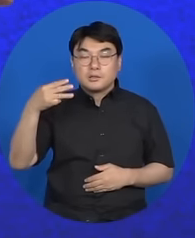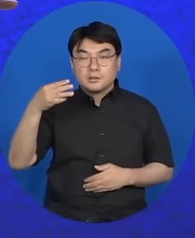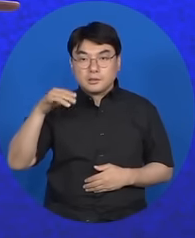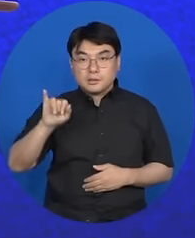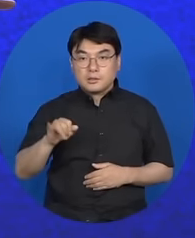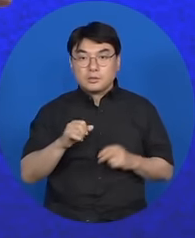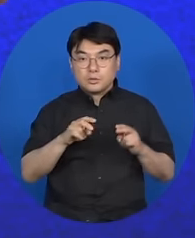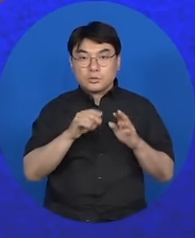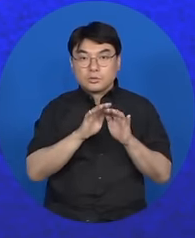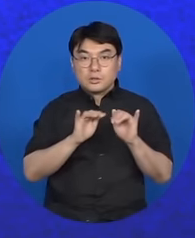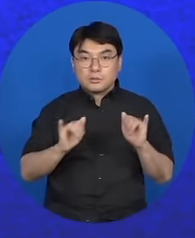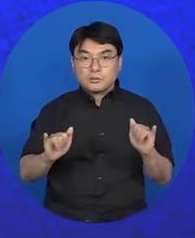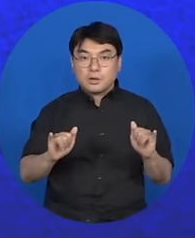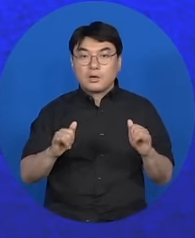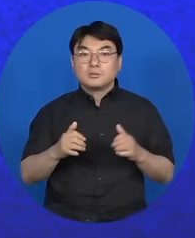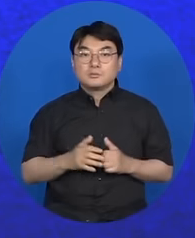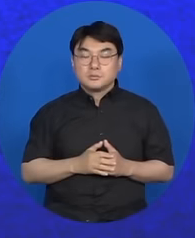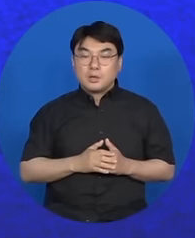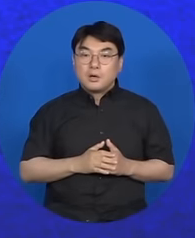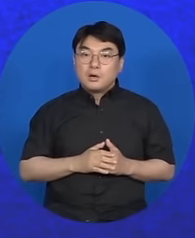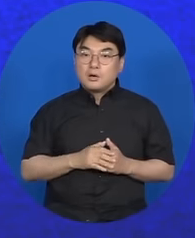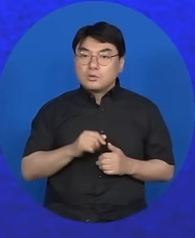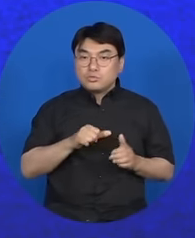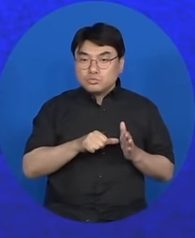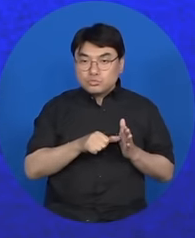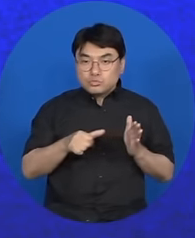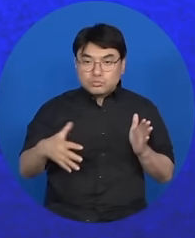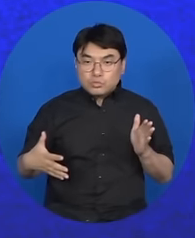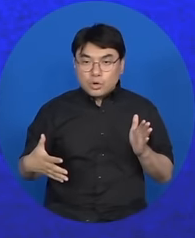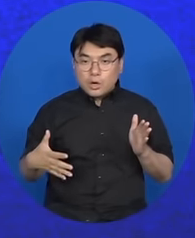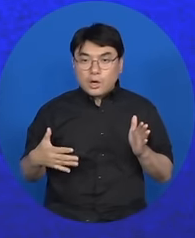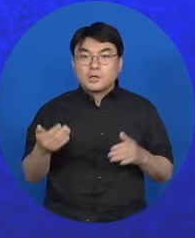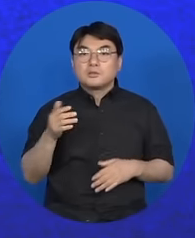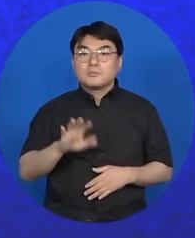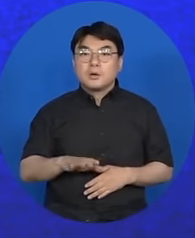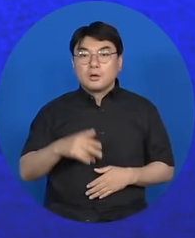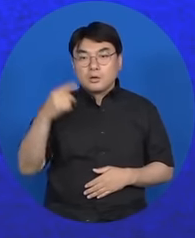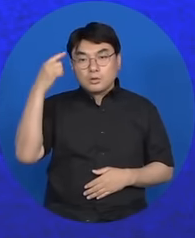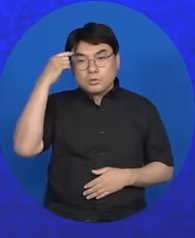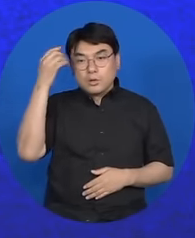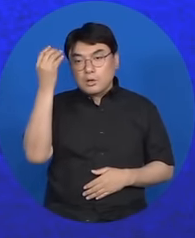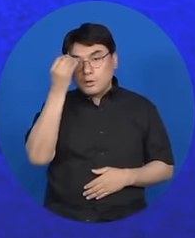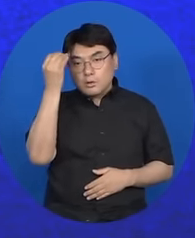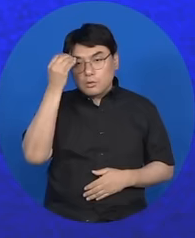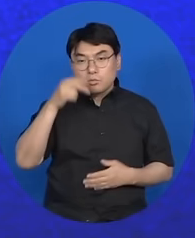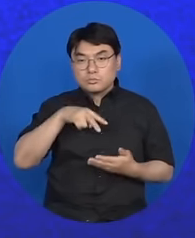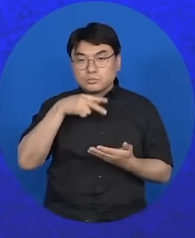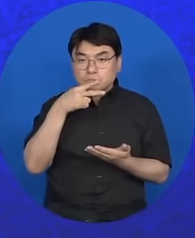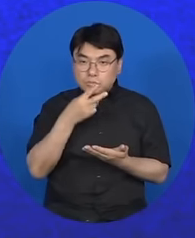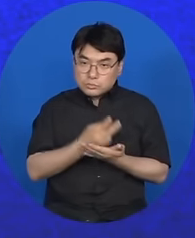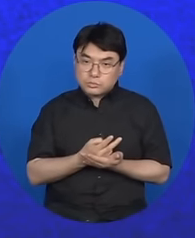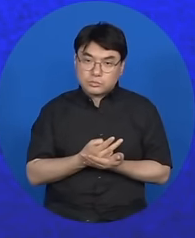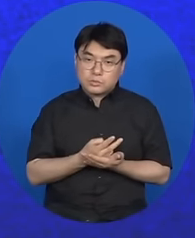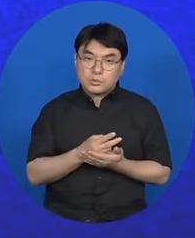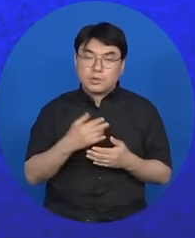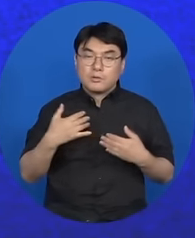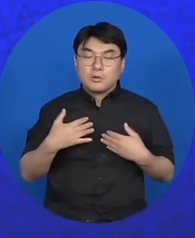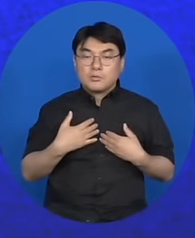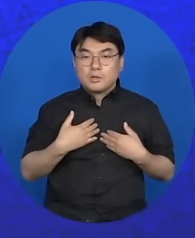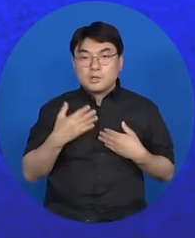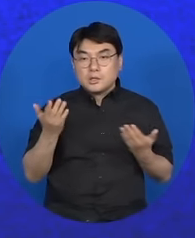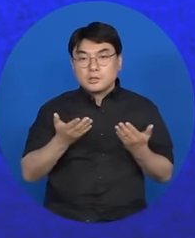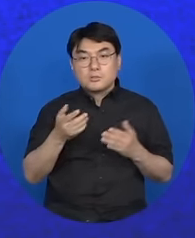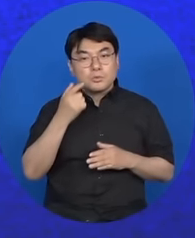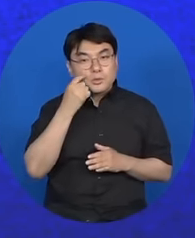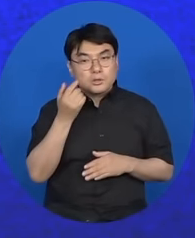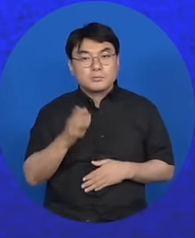인도에서 그리고 전 세계적으로 유명한 선교사님이셨습니다. 그런데 이제는 뇌졸중으로 그런 일을 하지 못해요. 그렇지만 그는 너무나 여전히